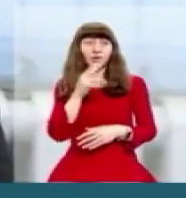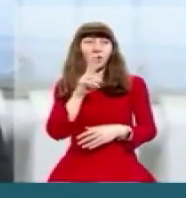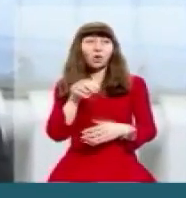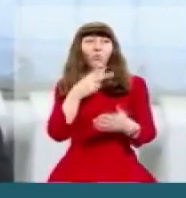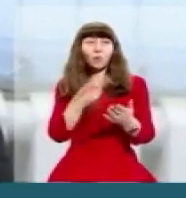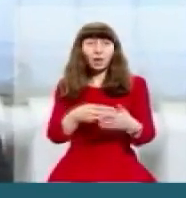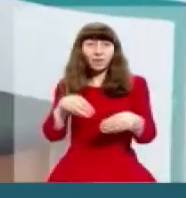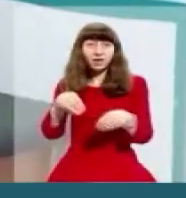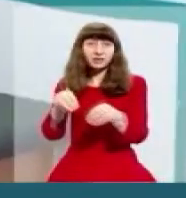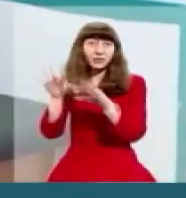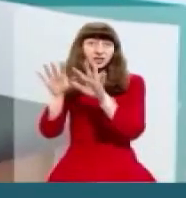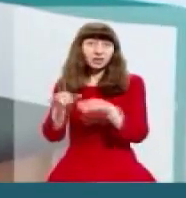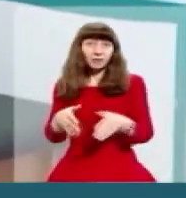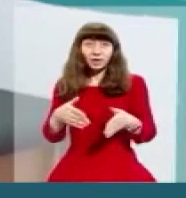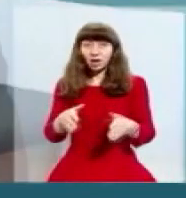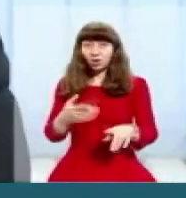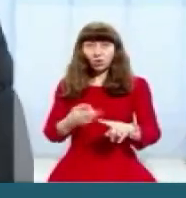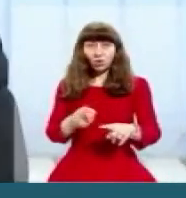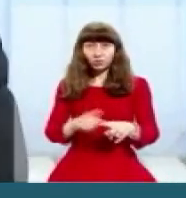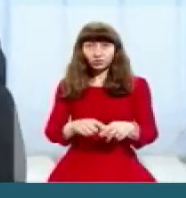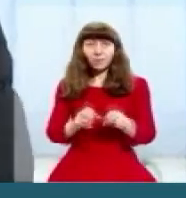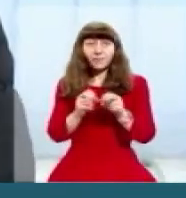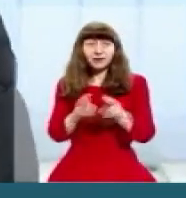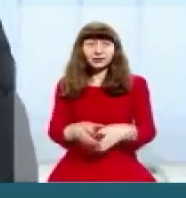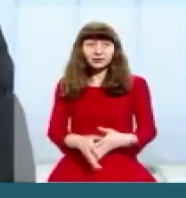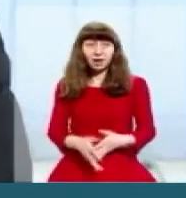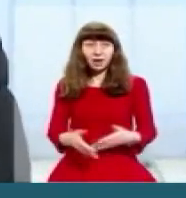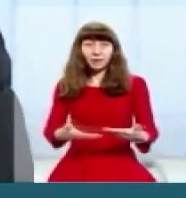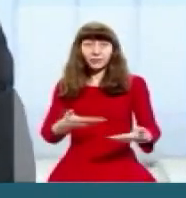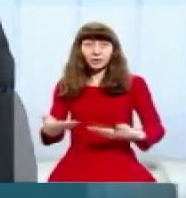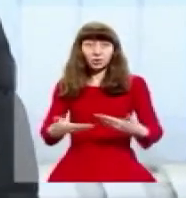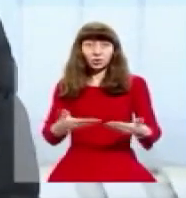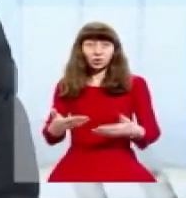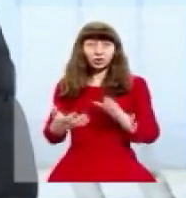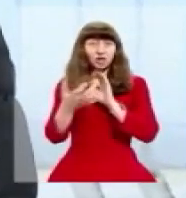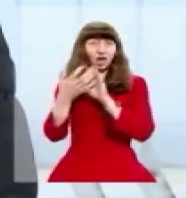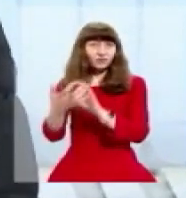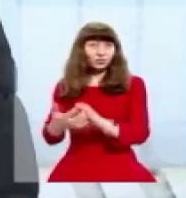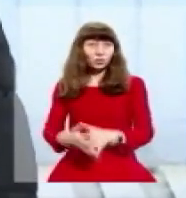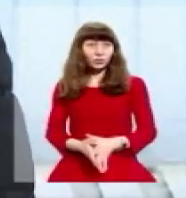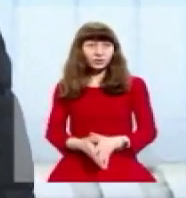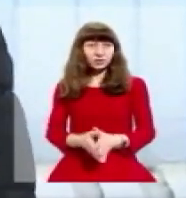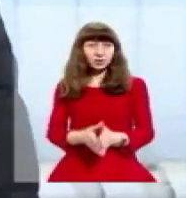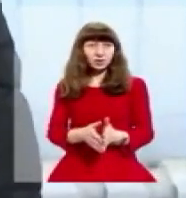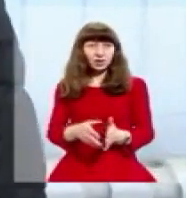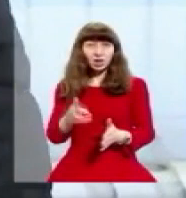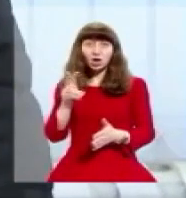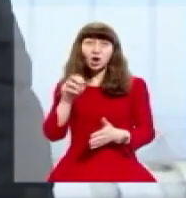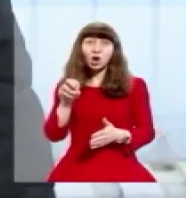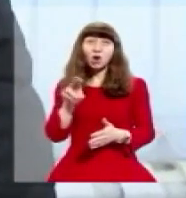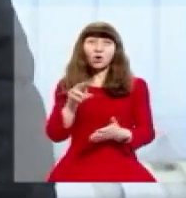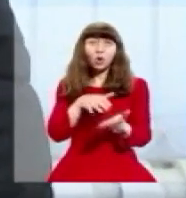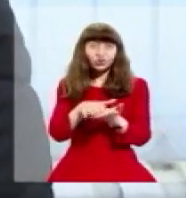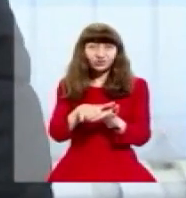снегом дорога, говорит, оказалась не такой уж и безопасной. Переходила пешеходный переход на автобусную остановку, и там, получается, лед был